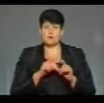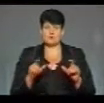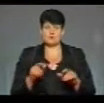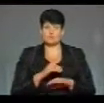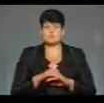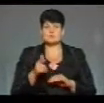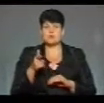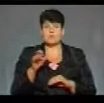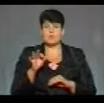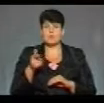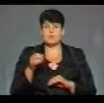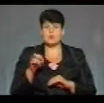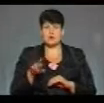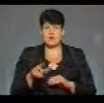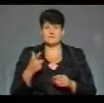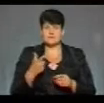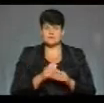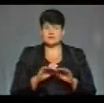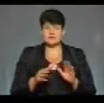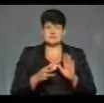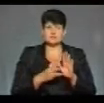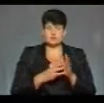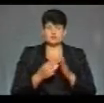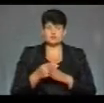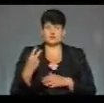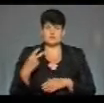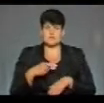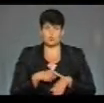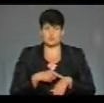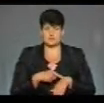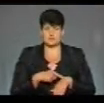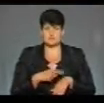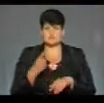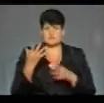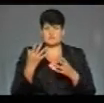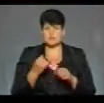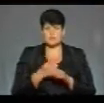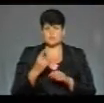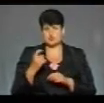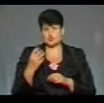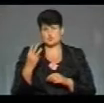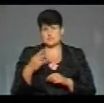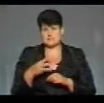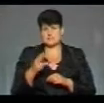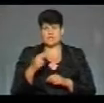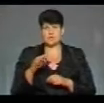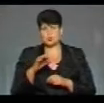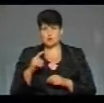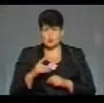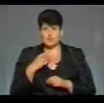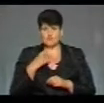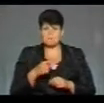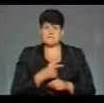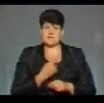вулиці Гоголя вакцинують дітей щодня з 8 до 20 години. За день роблять близько 130 доз, каже медичний